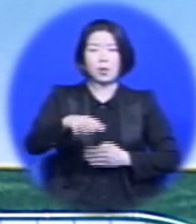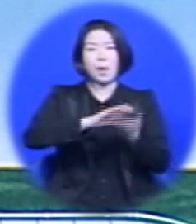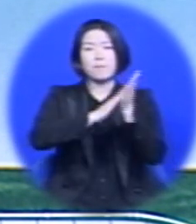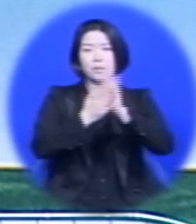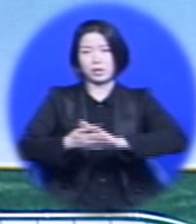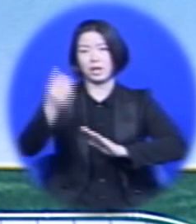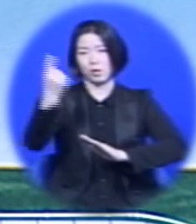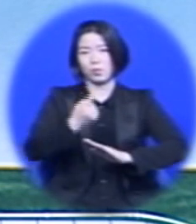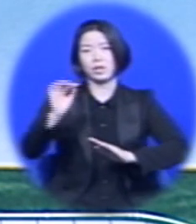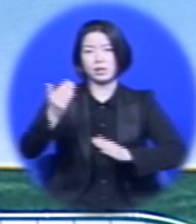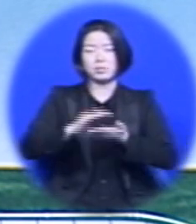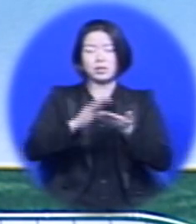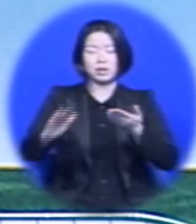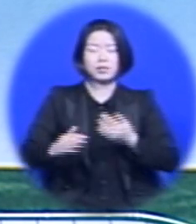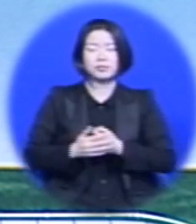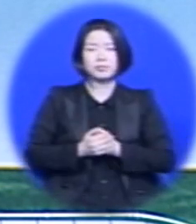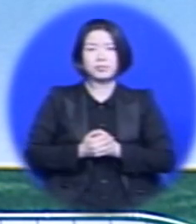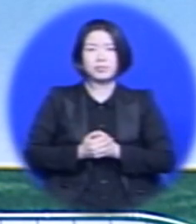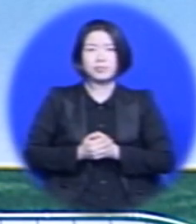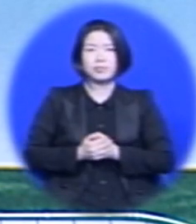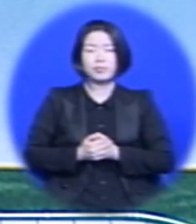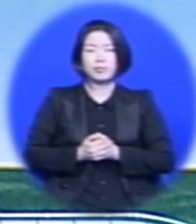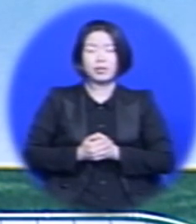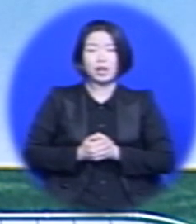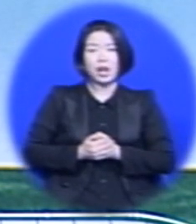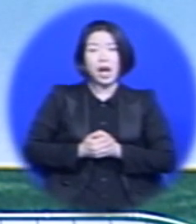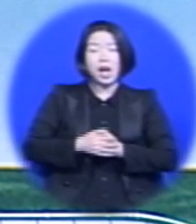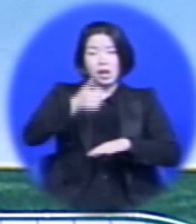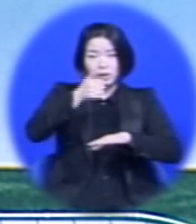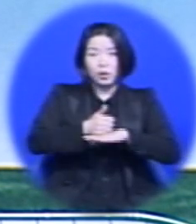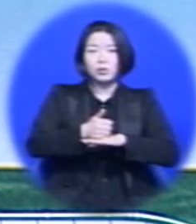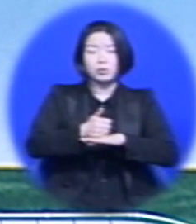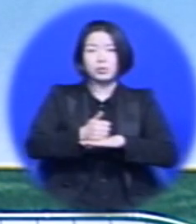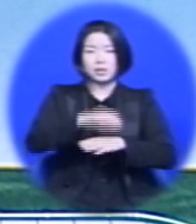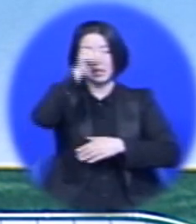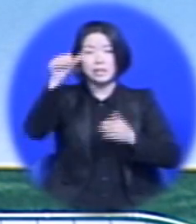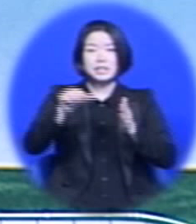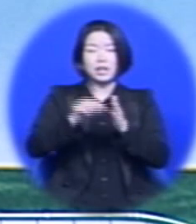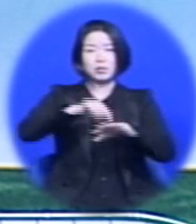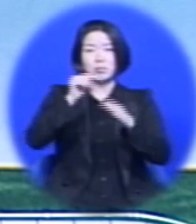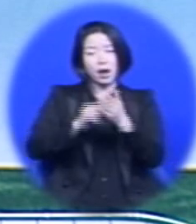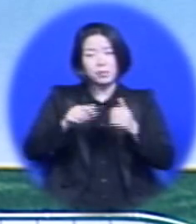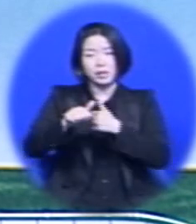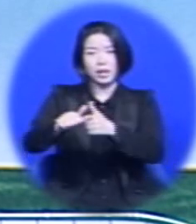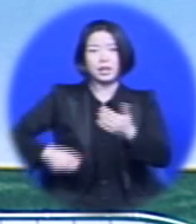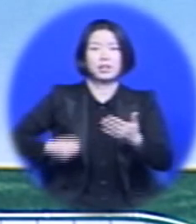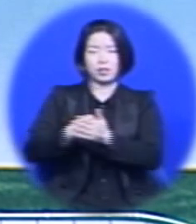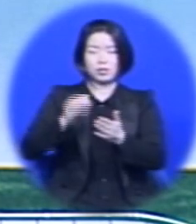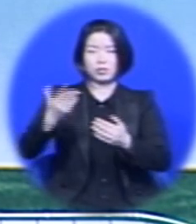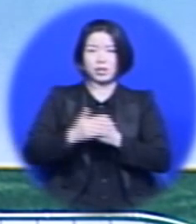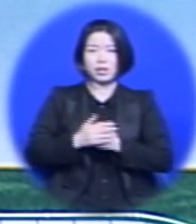오는 것입니다 결국 인생은 마음에 따라 결정이 됩니다